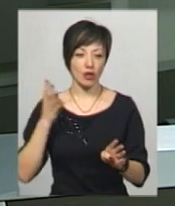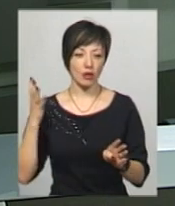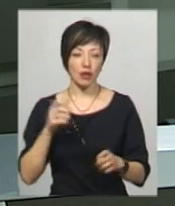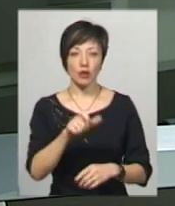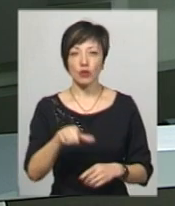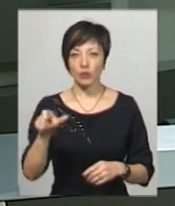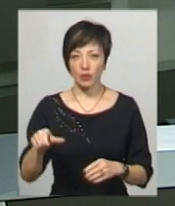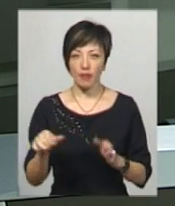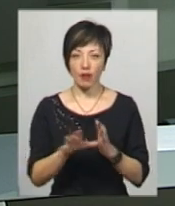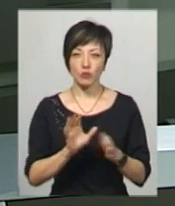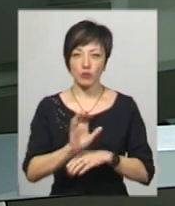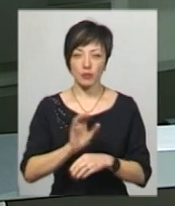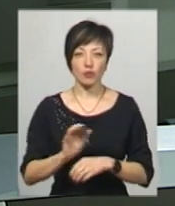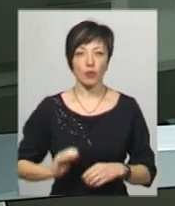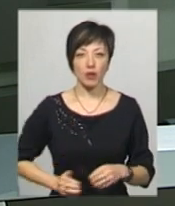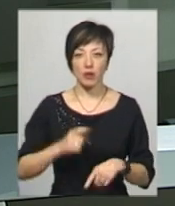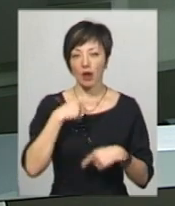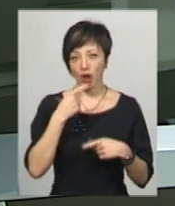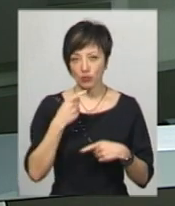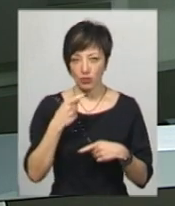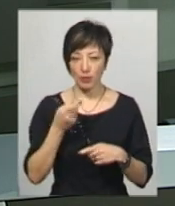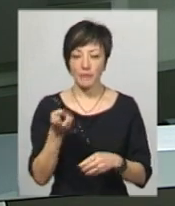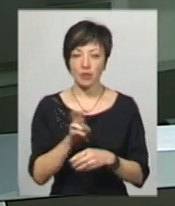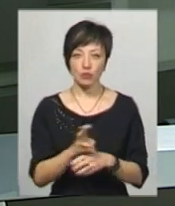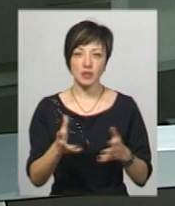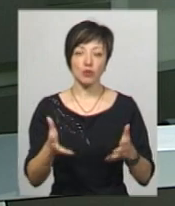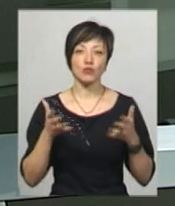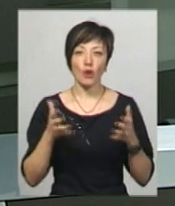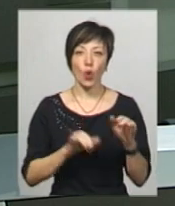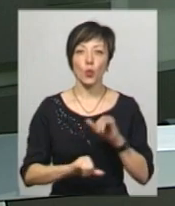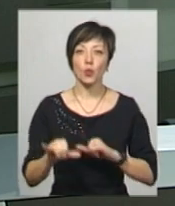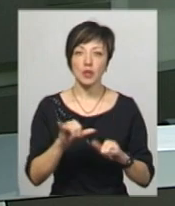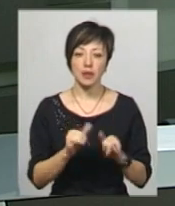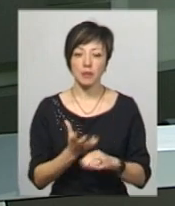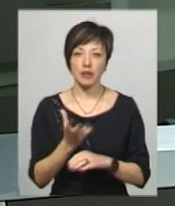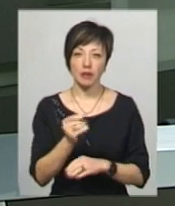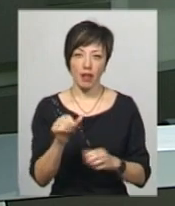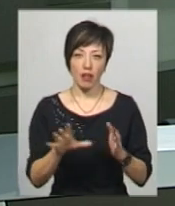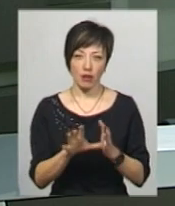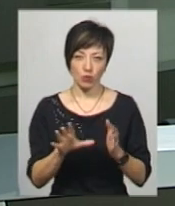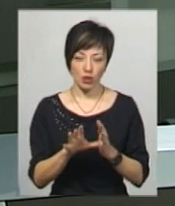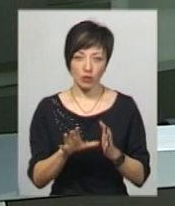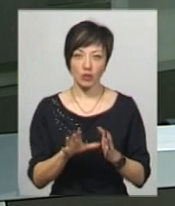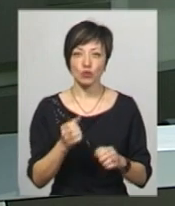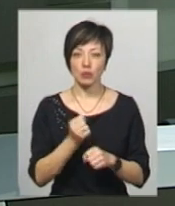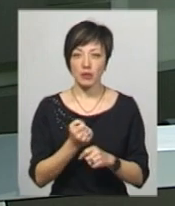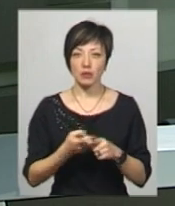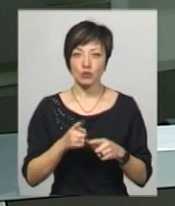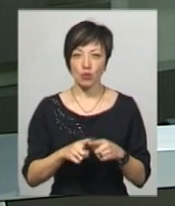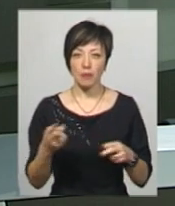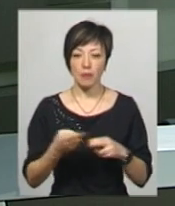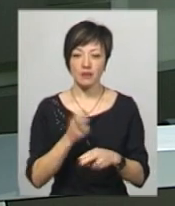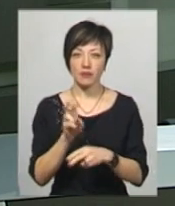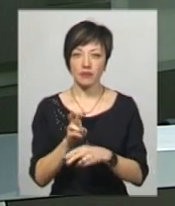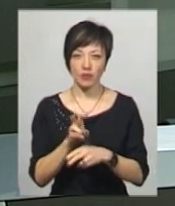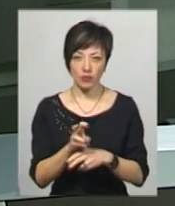Абоненти енергопостачальної компанії кажуть, прийшли сюди, аби з'ясувати, куди і як платити за електроенергію. Зробити цього без